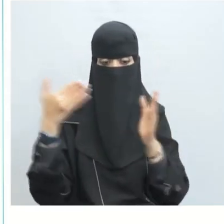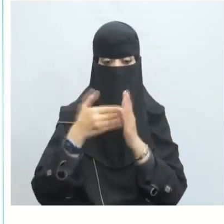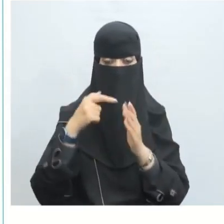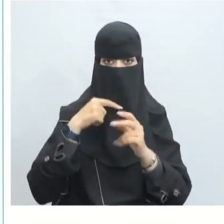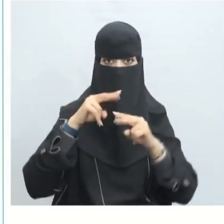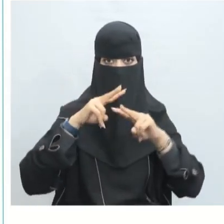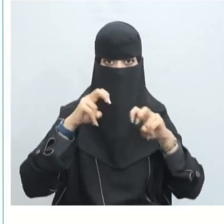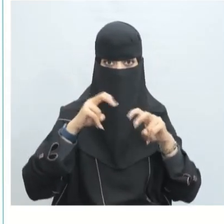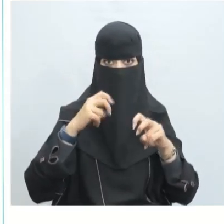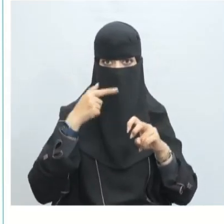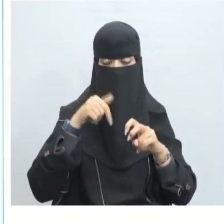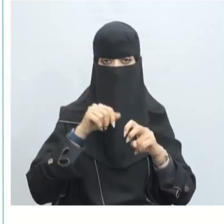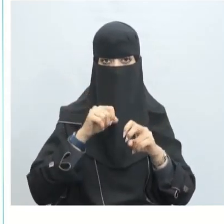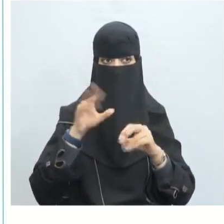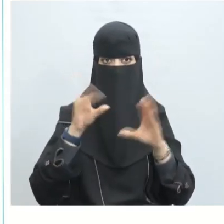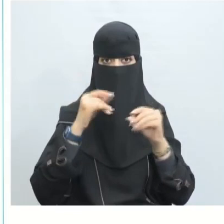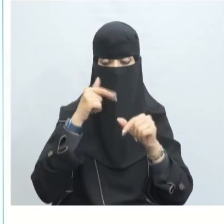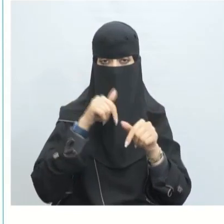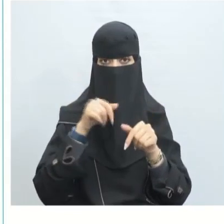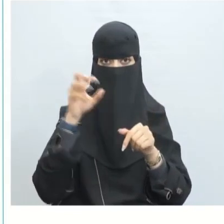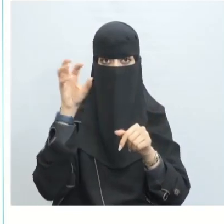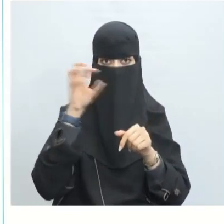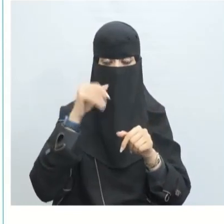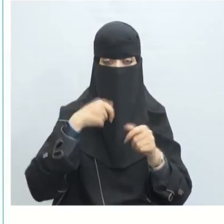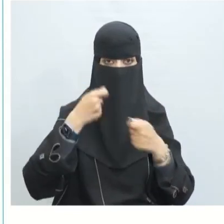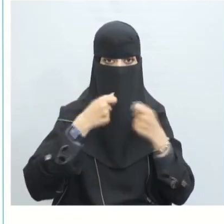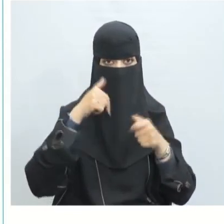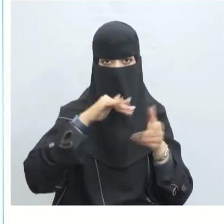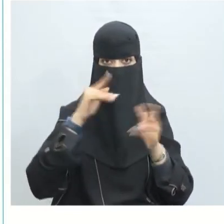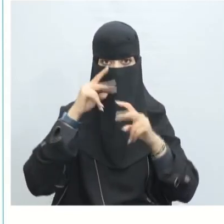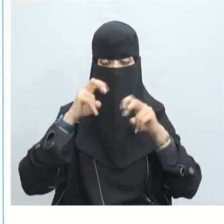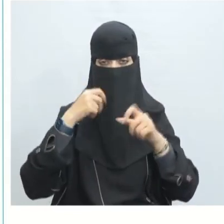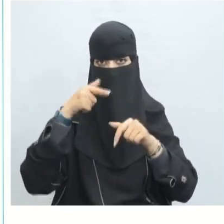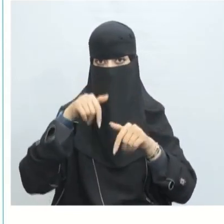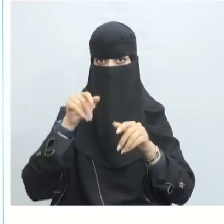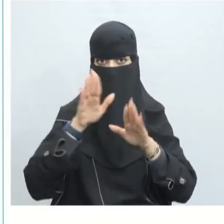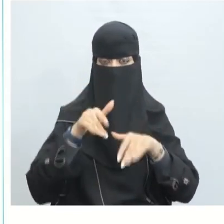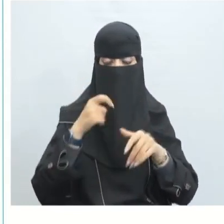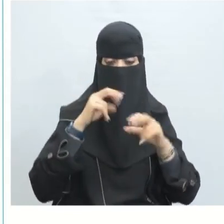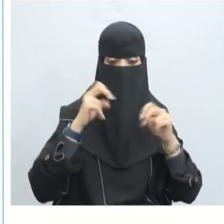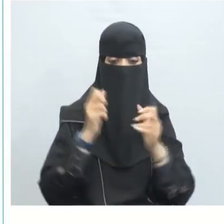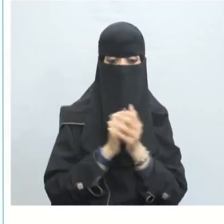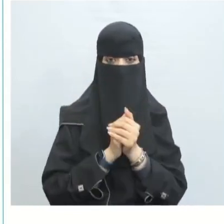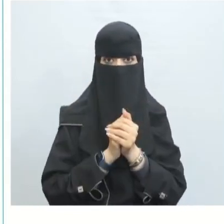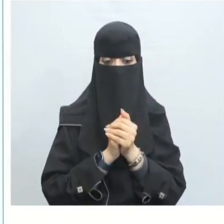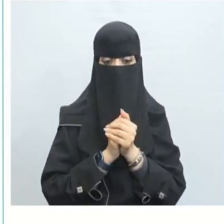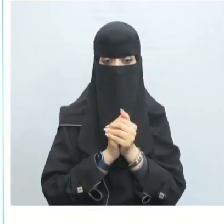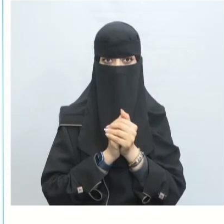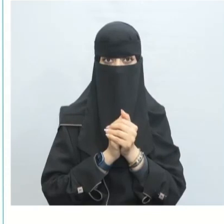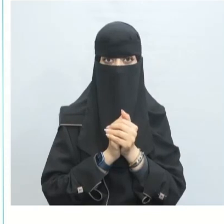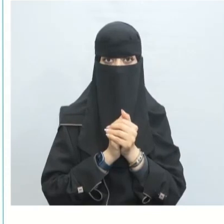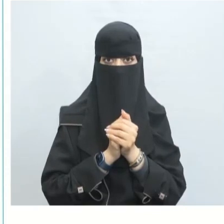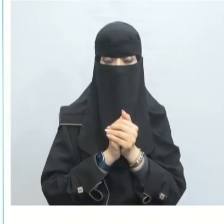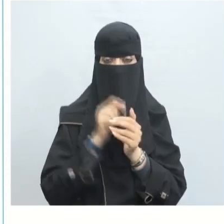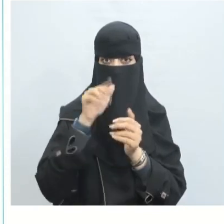واخيرا تحدثنا عن بحث السوق او شركات التسويقيه او شركات الابحاث التي تقوم باجراء الابحاث او من خلال